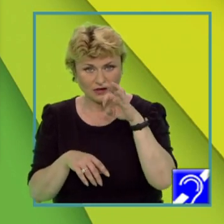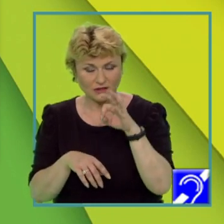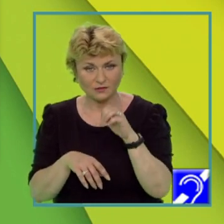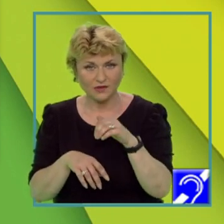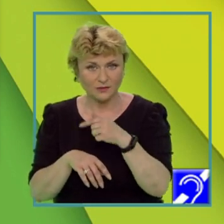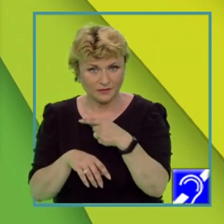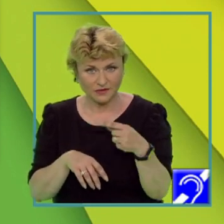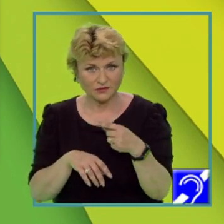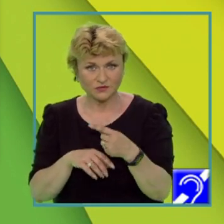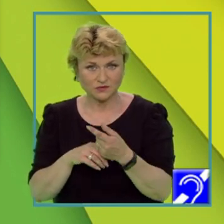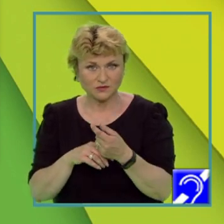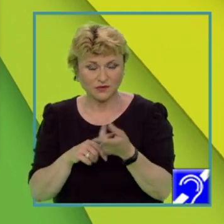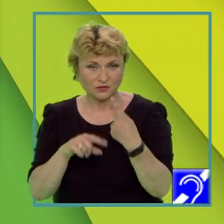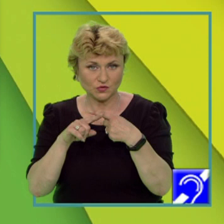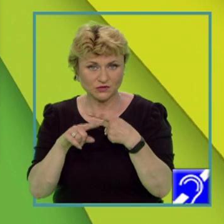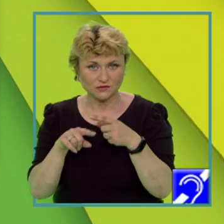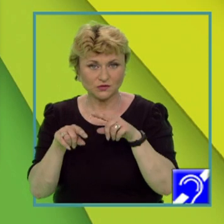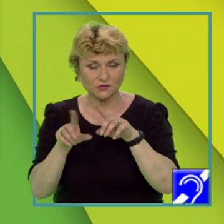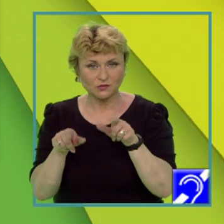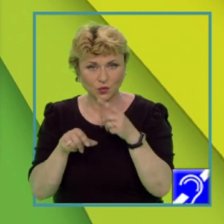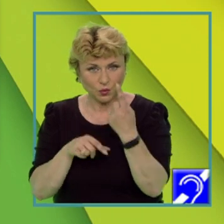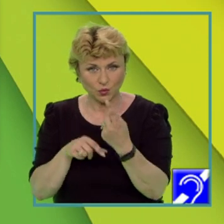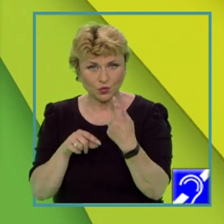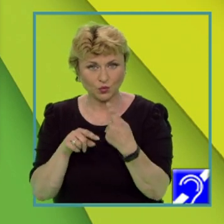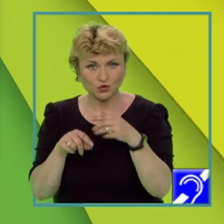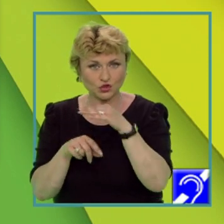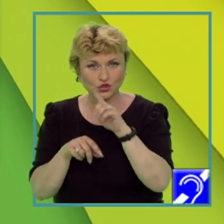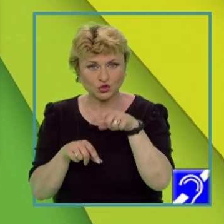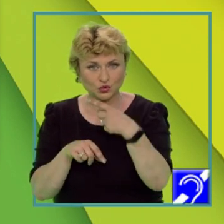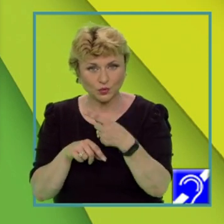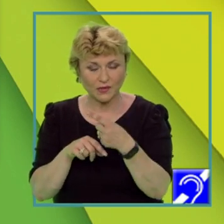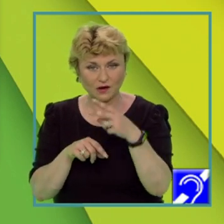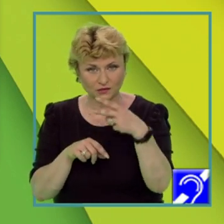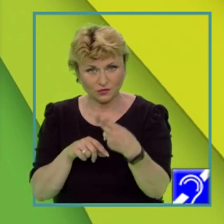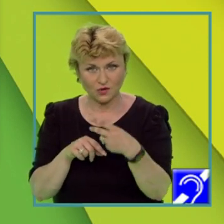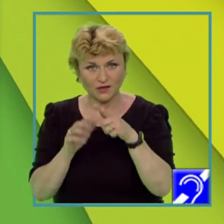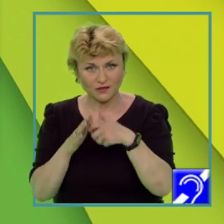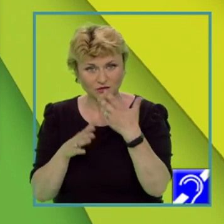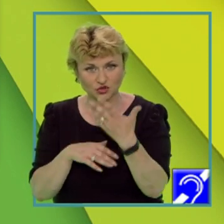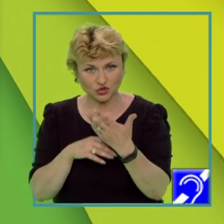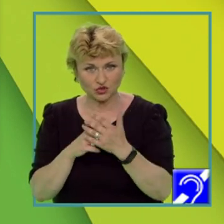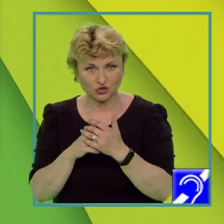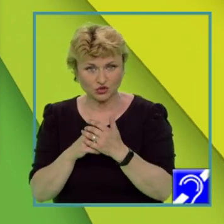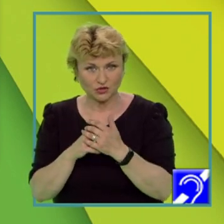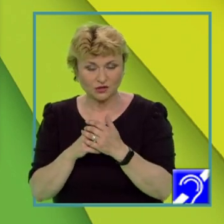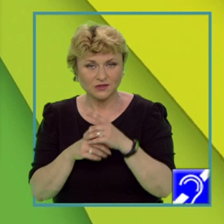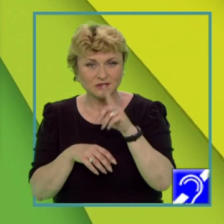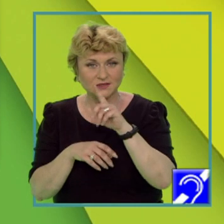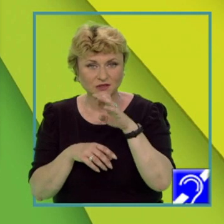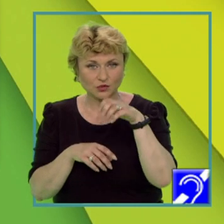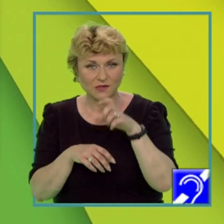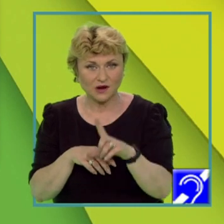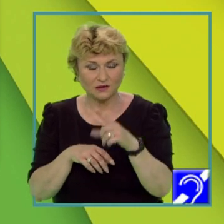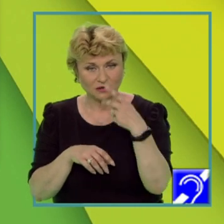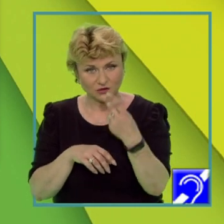40 totul de înmulțit cu 1 supra logaritm zecimal la a doua din 5 minus locali zecimală a doua din doi